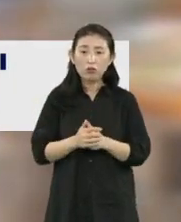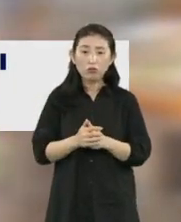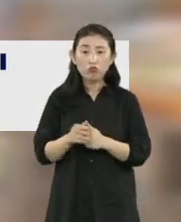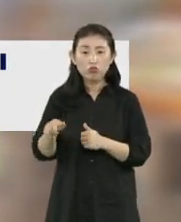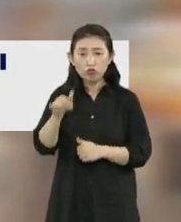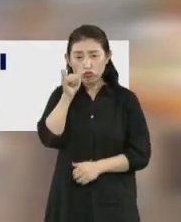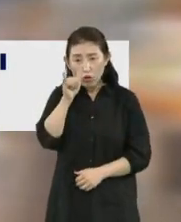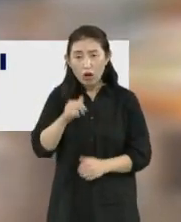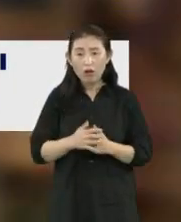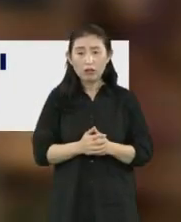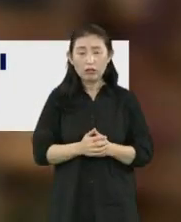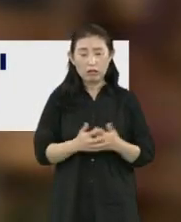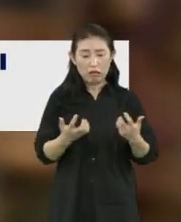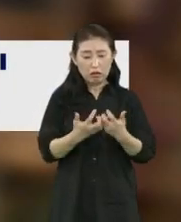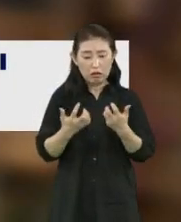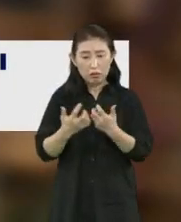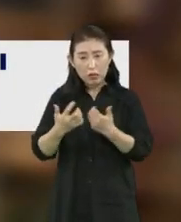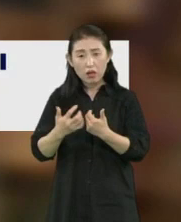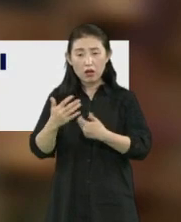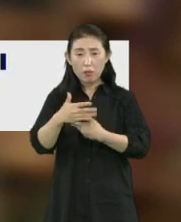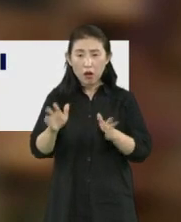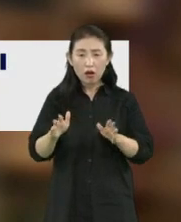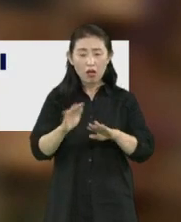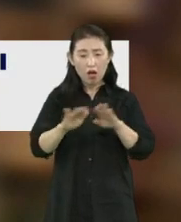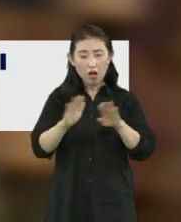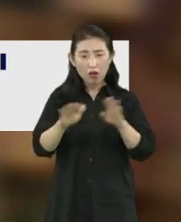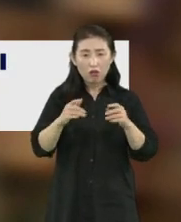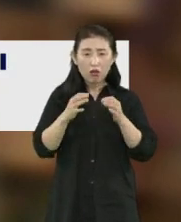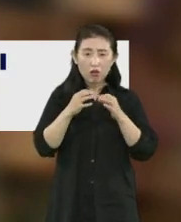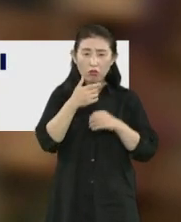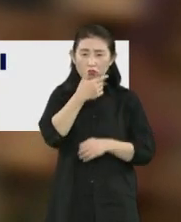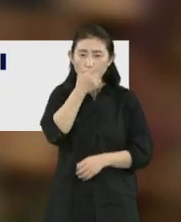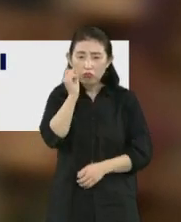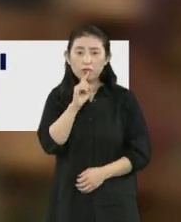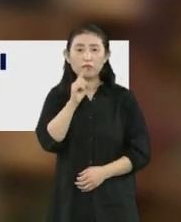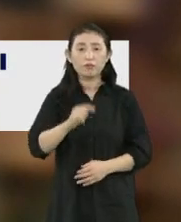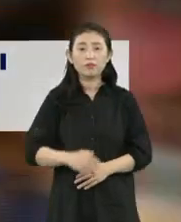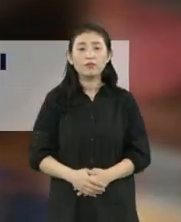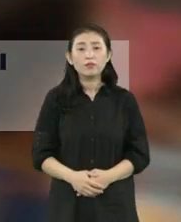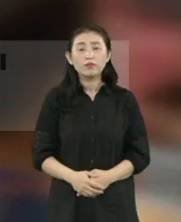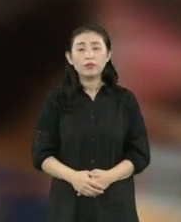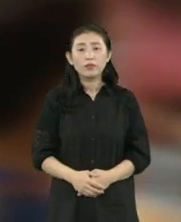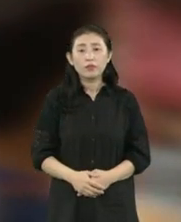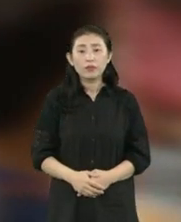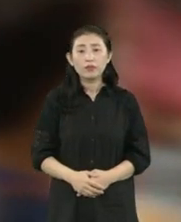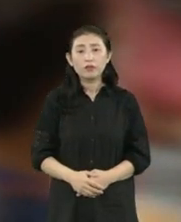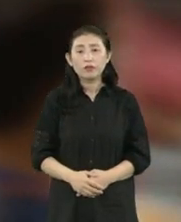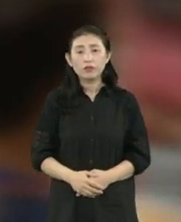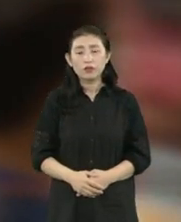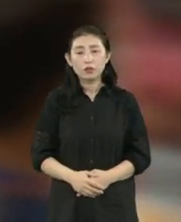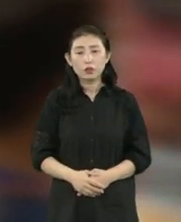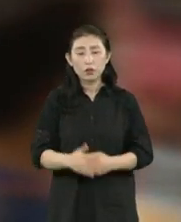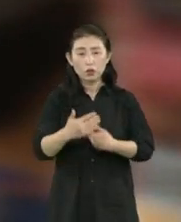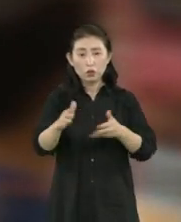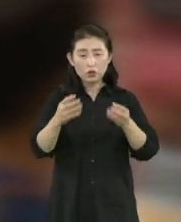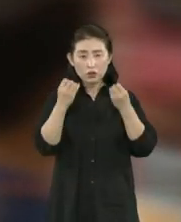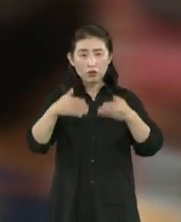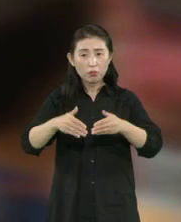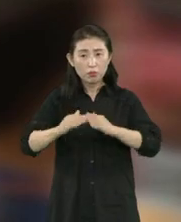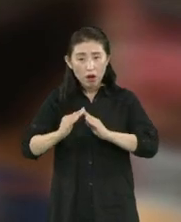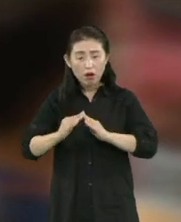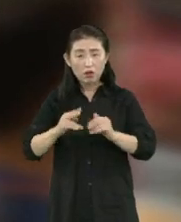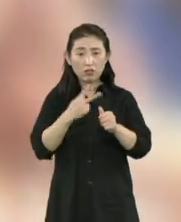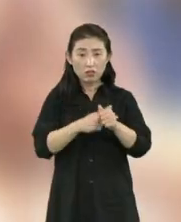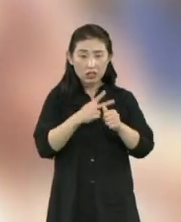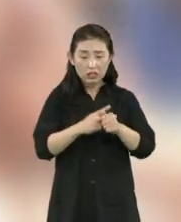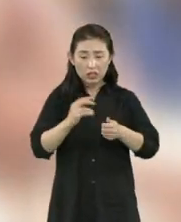등 여전히 과밀학급 해소 노력이 부족하다는 입장입니다. 특히 교실 증설에 따른